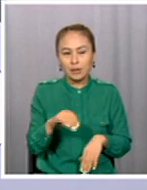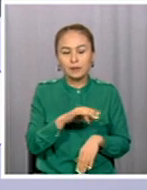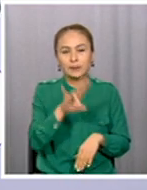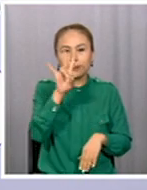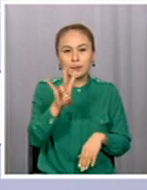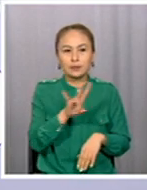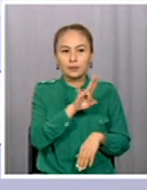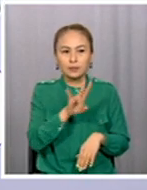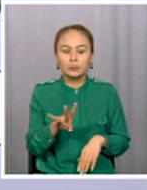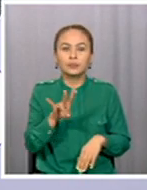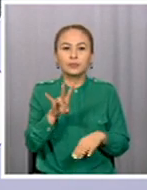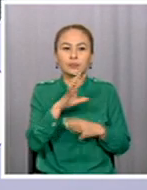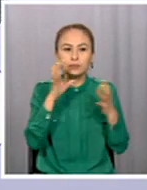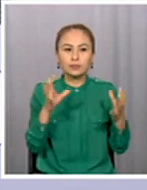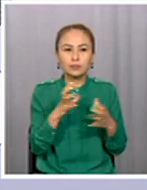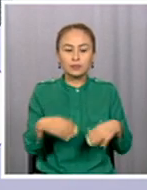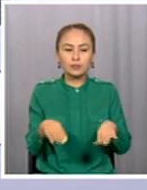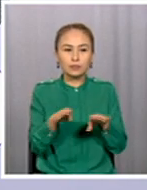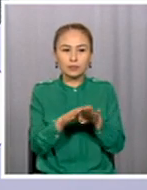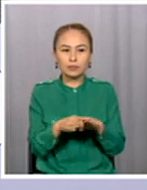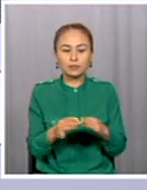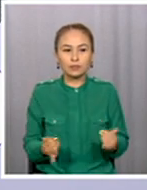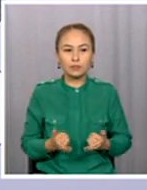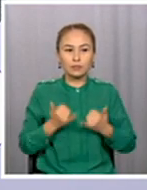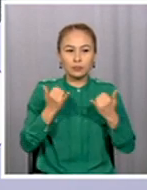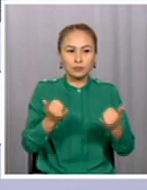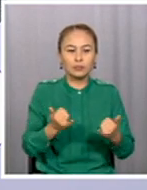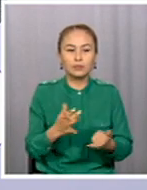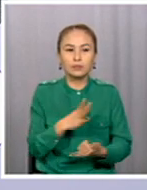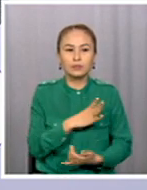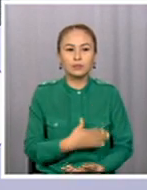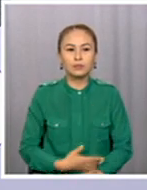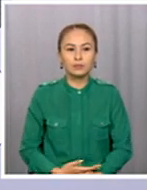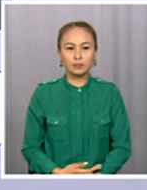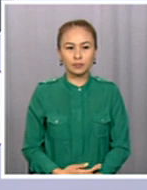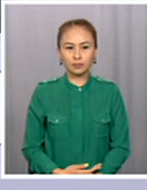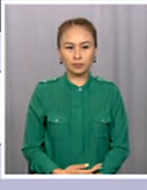христиан дінін ұстанушылар құрметтеп оны сыйлады.